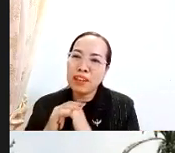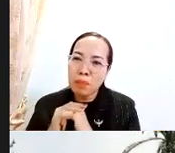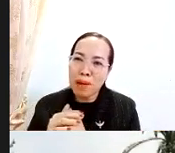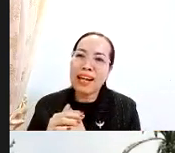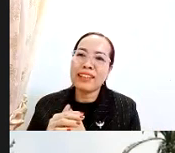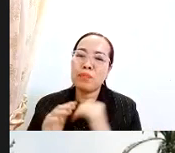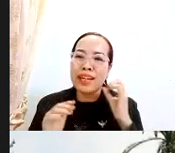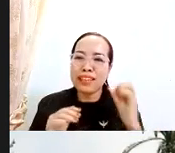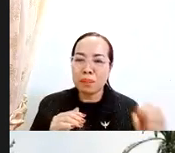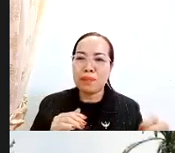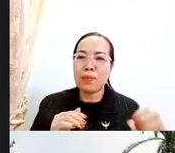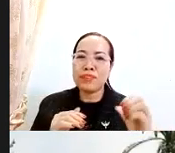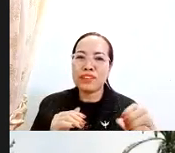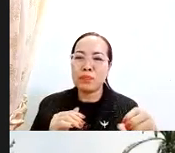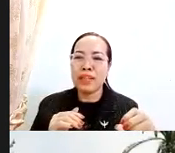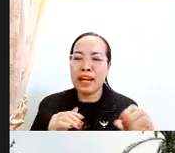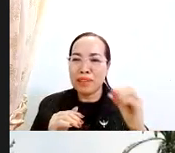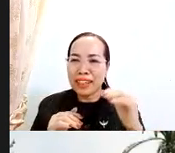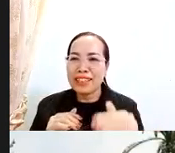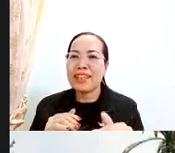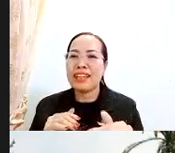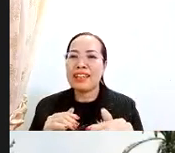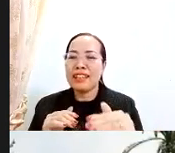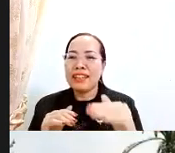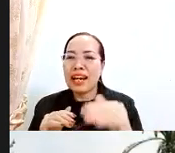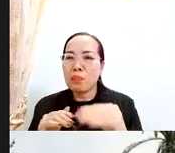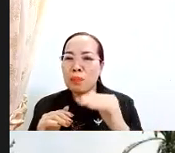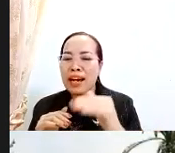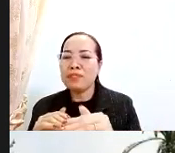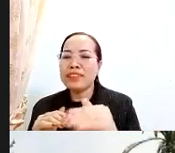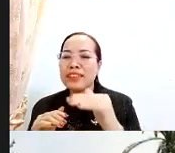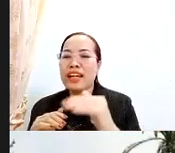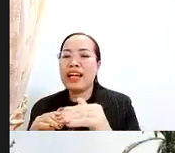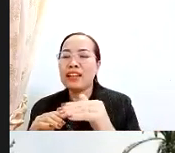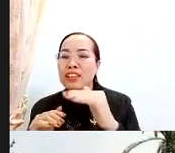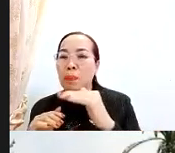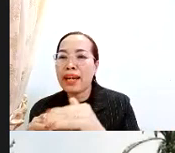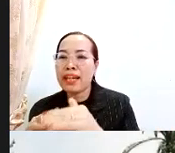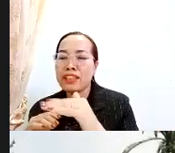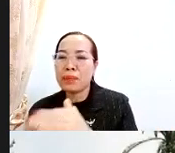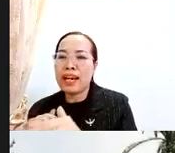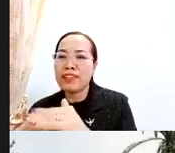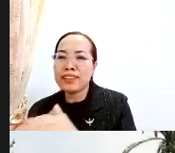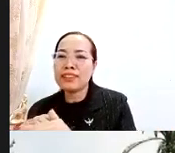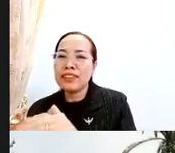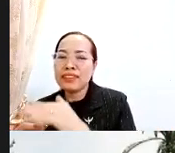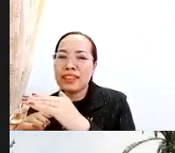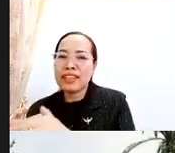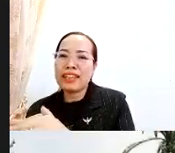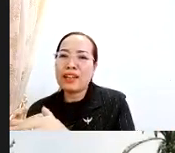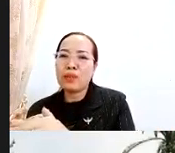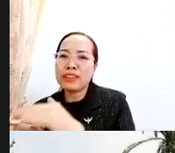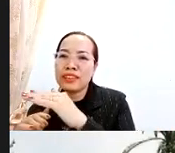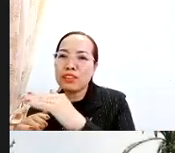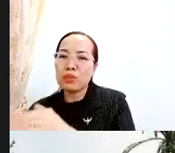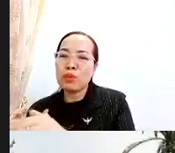bên này xem lồng bạc xem tai tập rap luôn xem tham mình ai tê ca lồng bạc vi chi ca chia play chia ca ở dương tới ngày